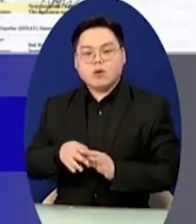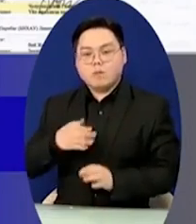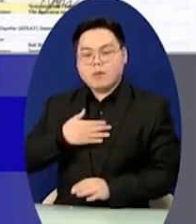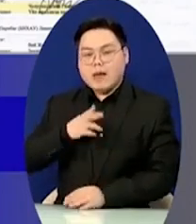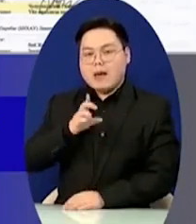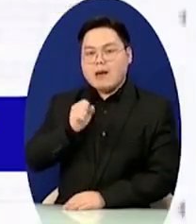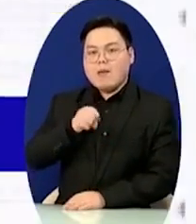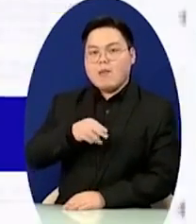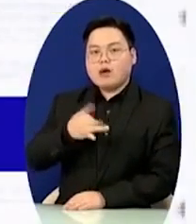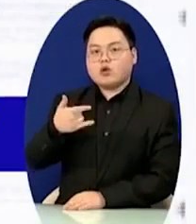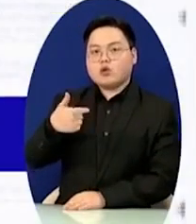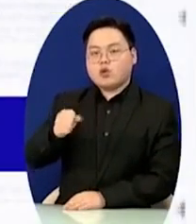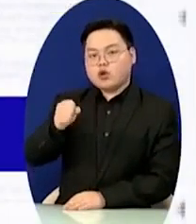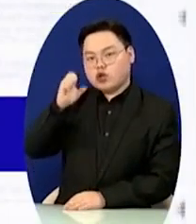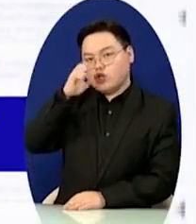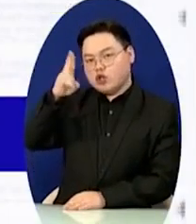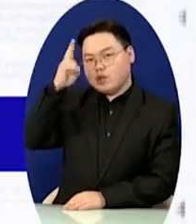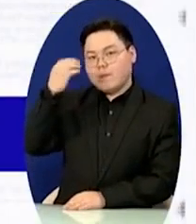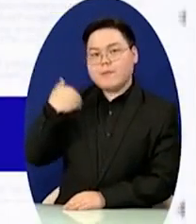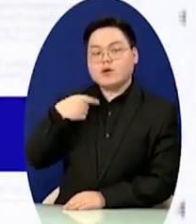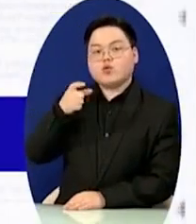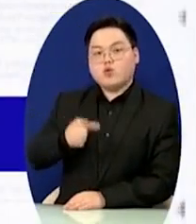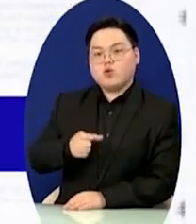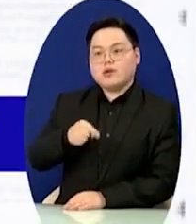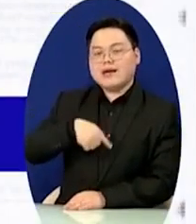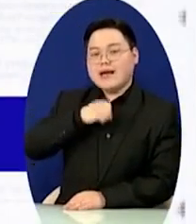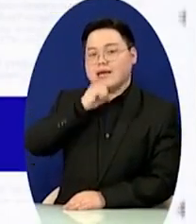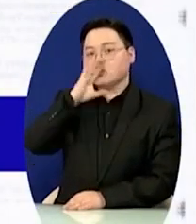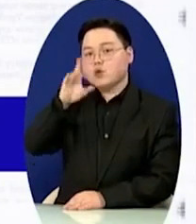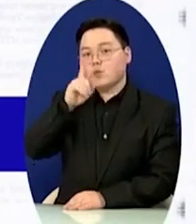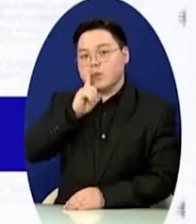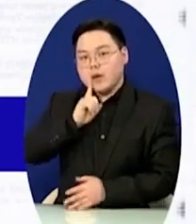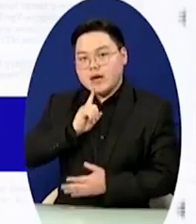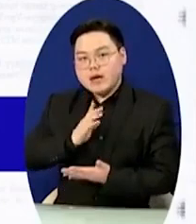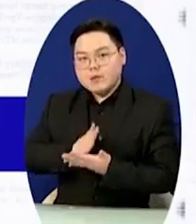батлаг ерөнхийлөгчөөс асуумар байгаа. За энэ